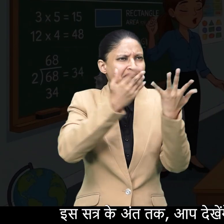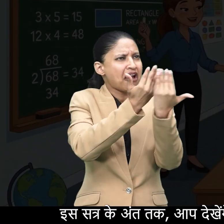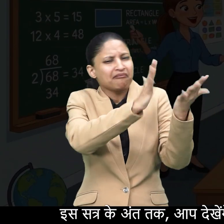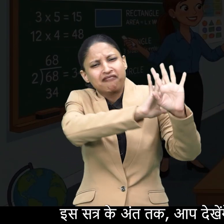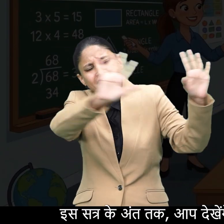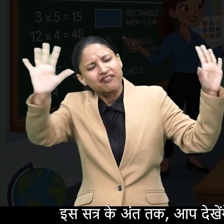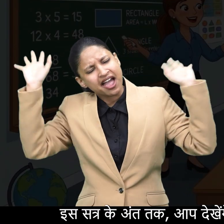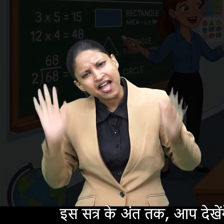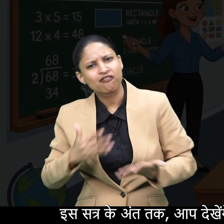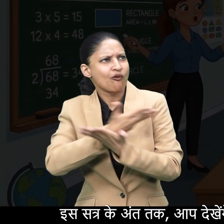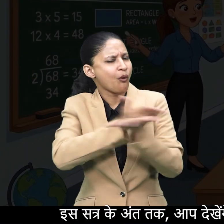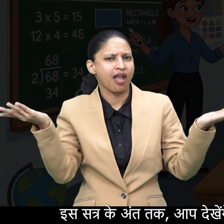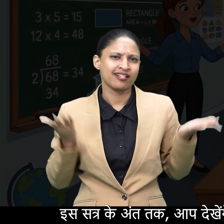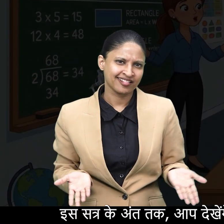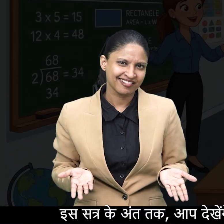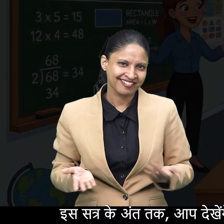हैं।